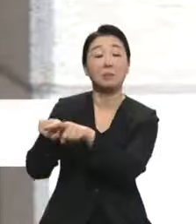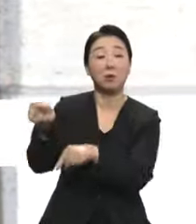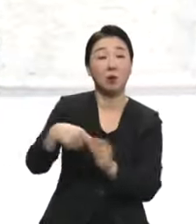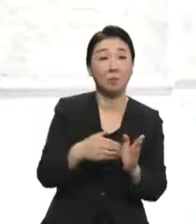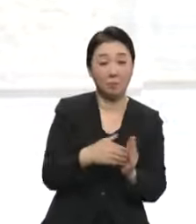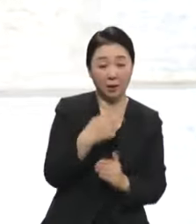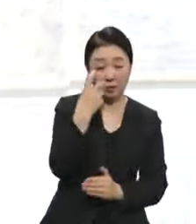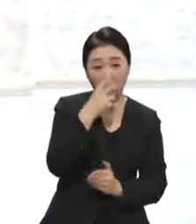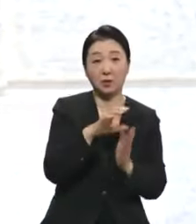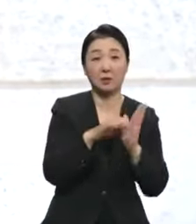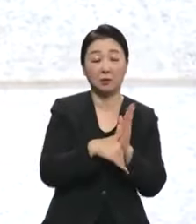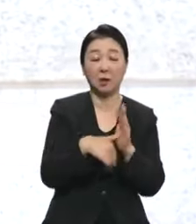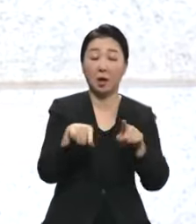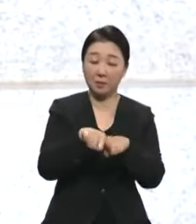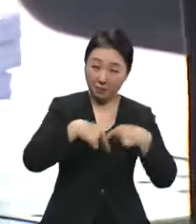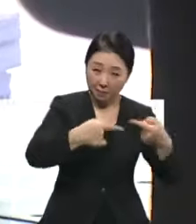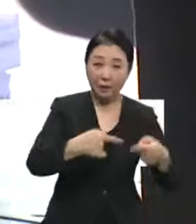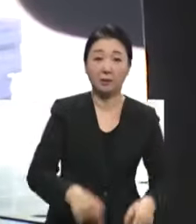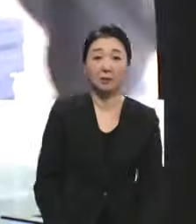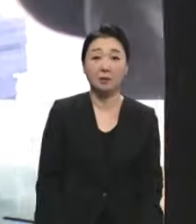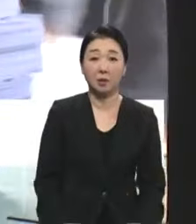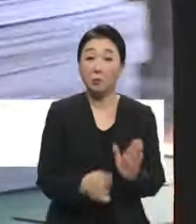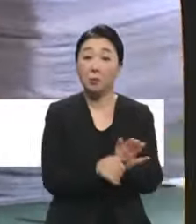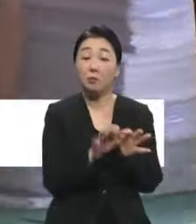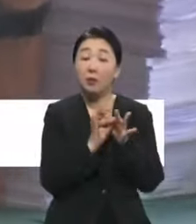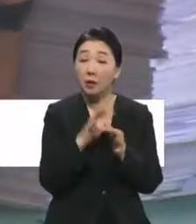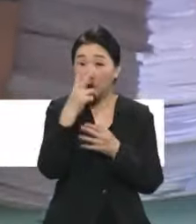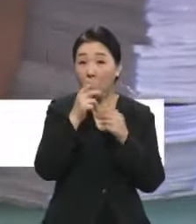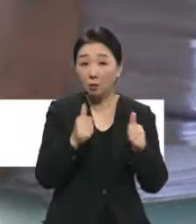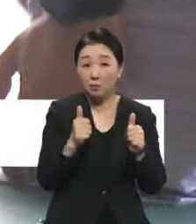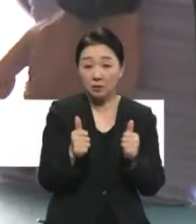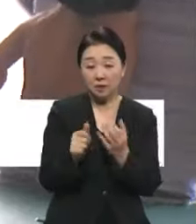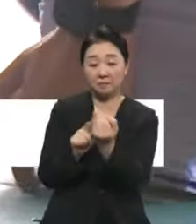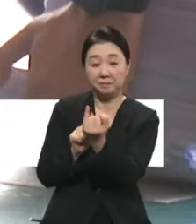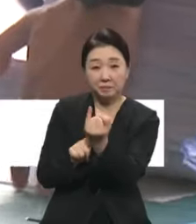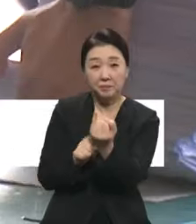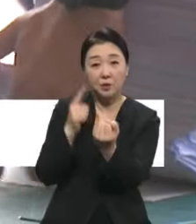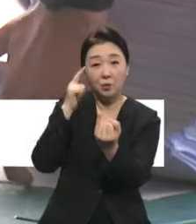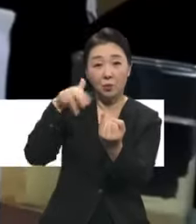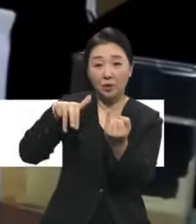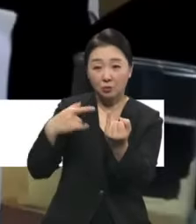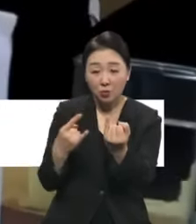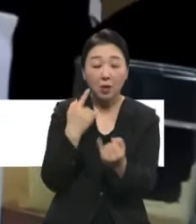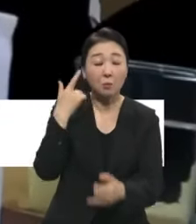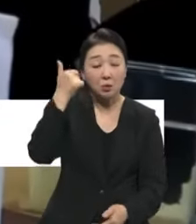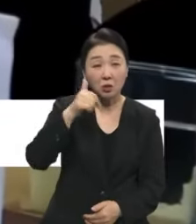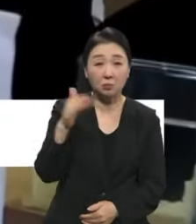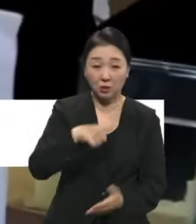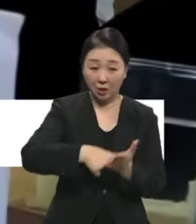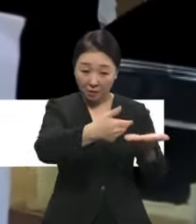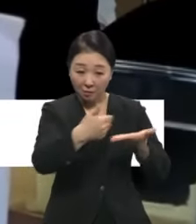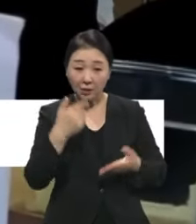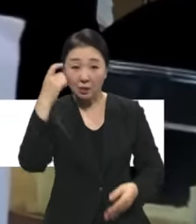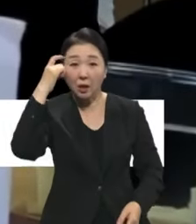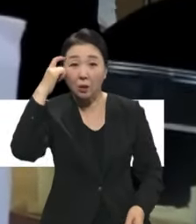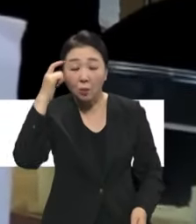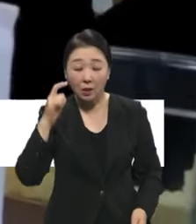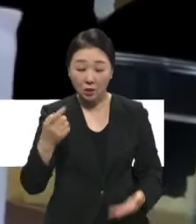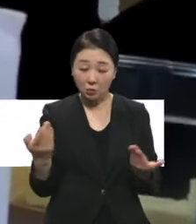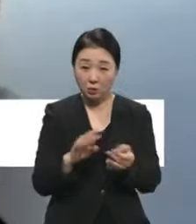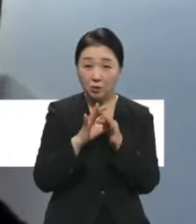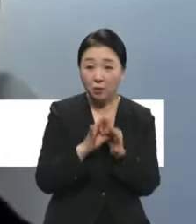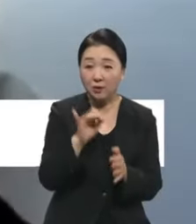조사에도 각각 입회했습니다. 명품백 관련해 검찰은 김 여사가 최재영 목사로부터 가방을 받은 경위와 직무